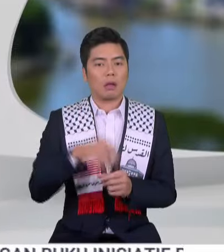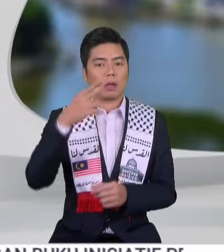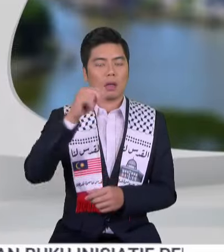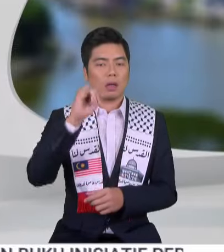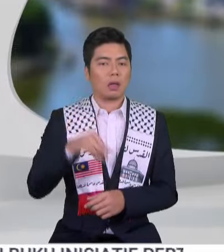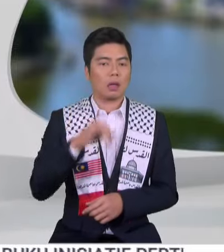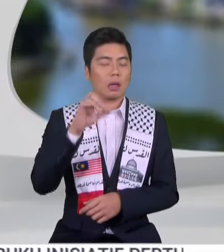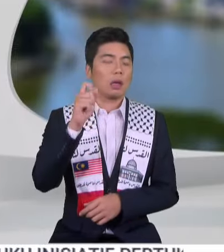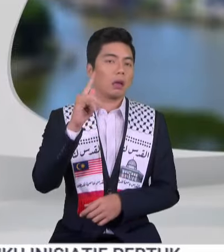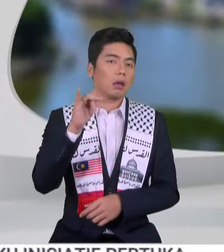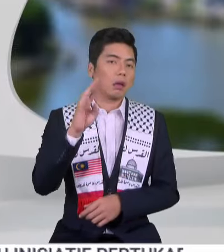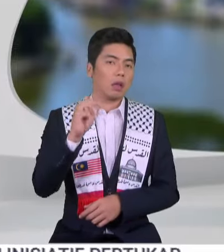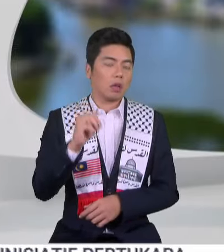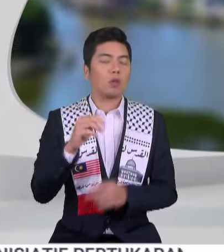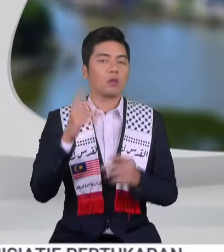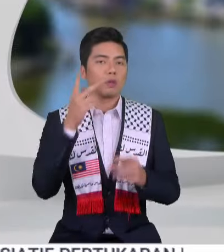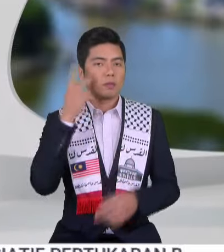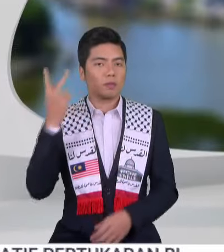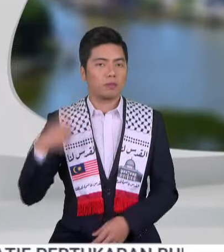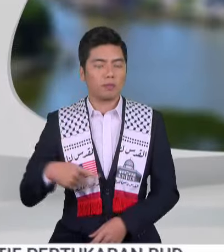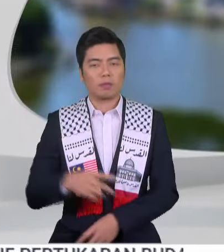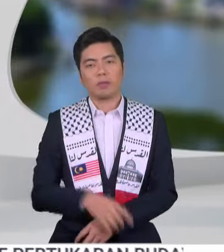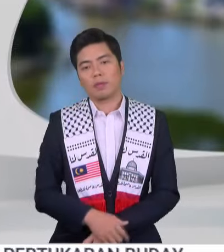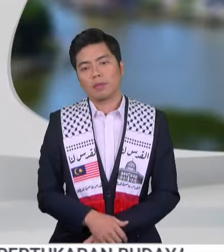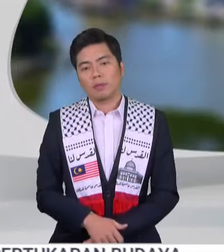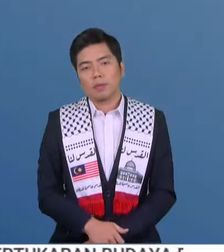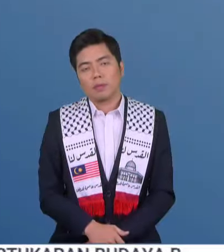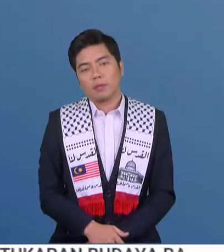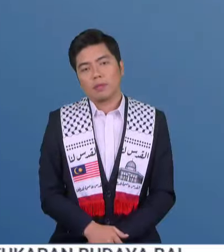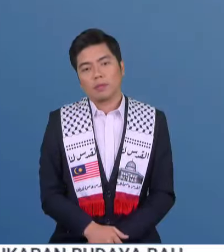Hadenan Satim di Kuching malam tadi.